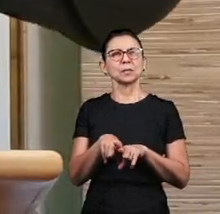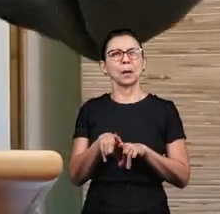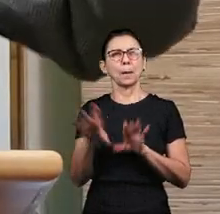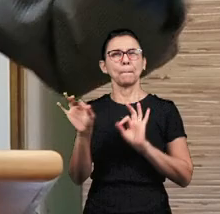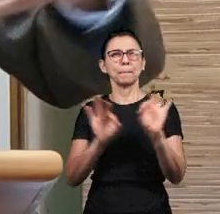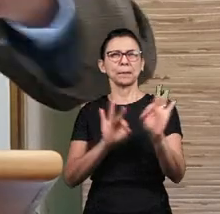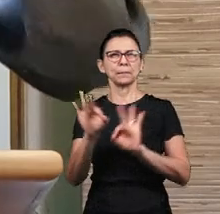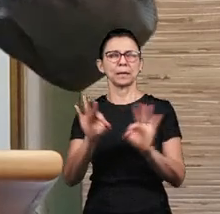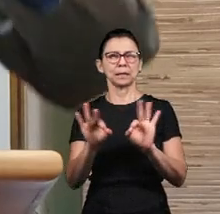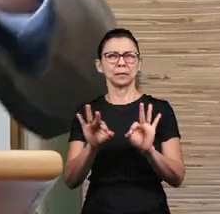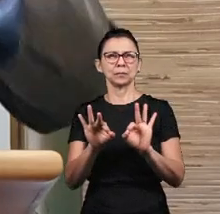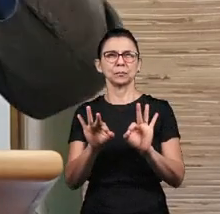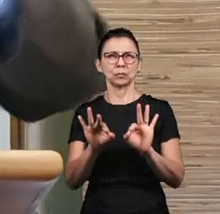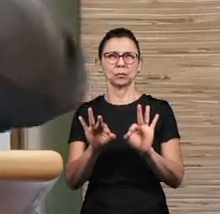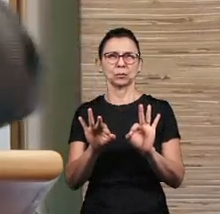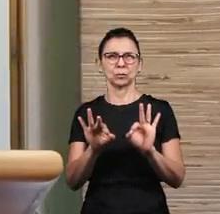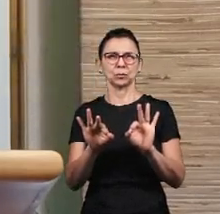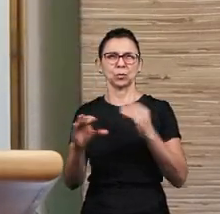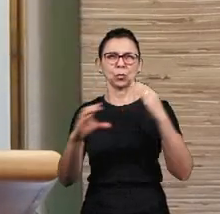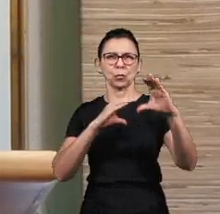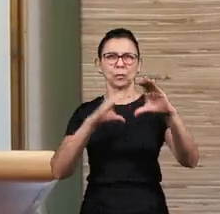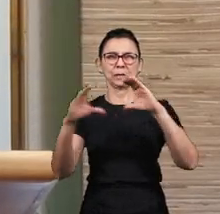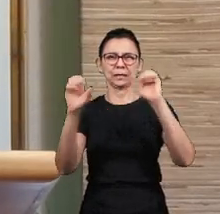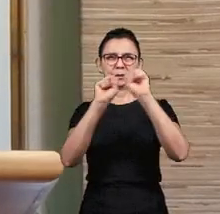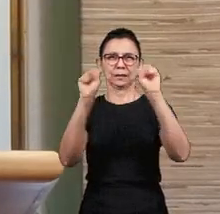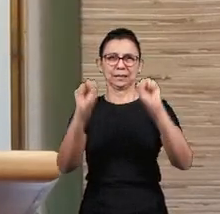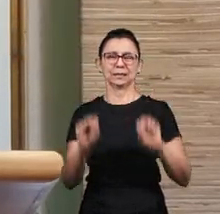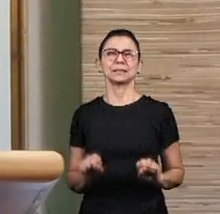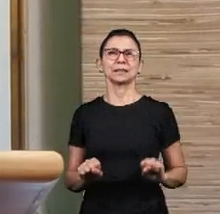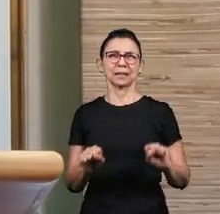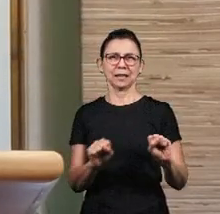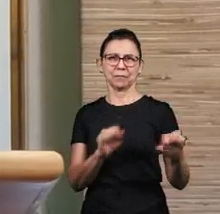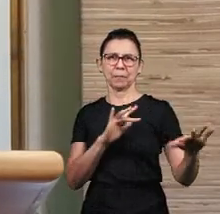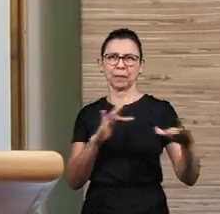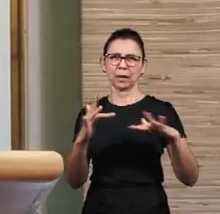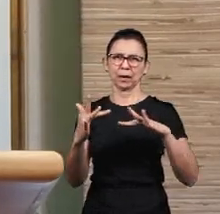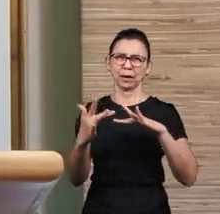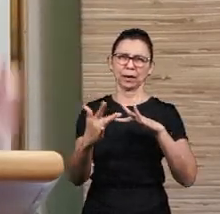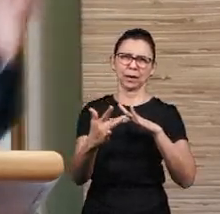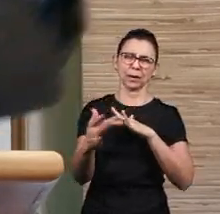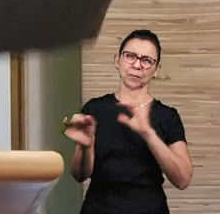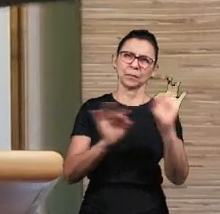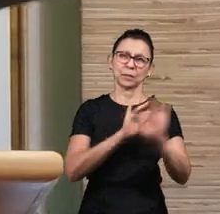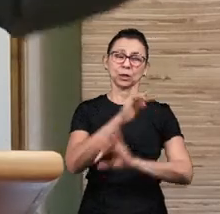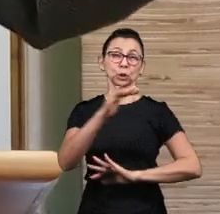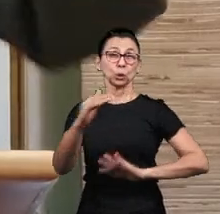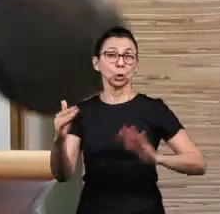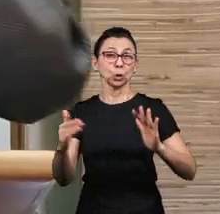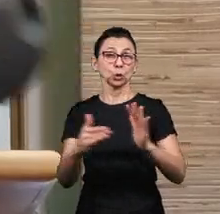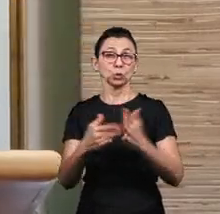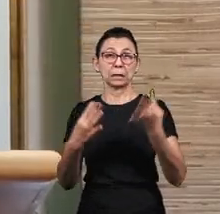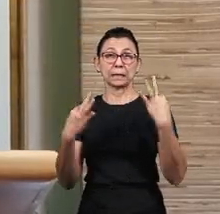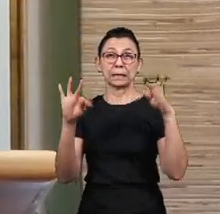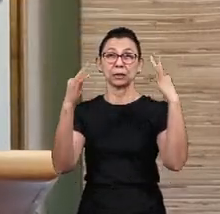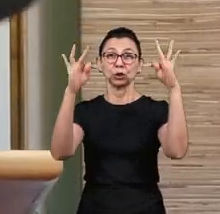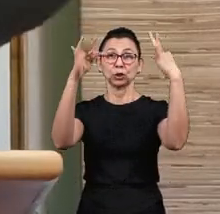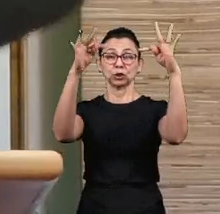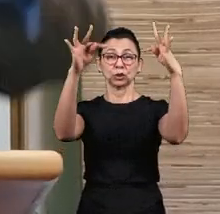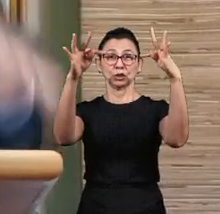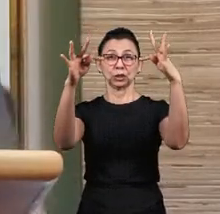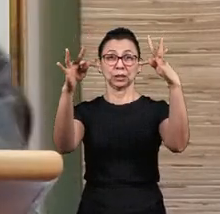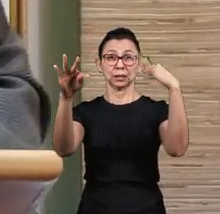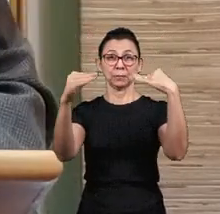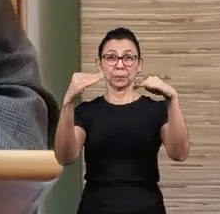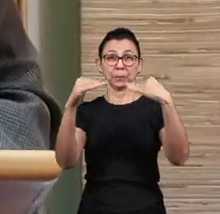nous préparons tout notre système de communication, toute notre technologie possible pour recevoir cela